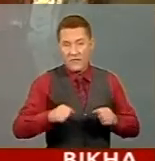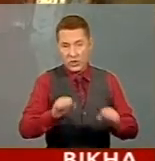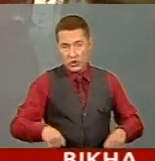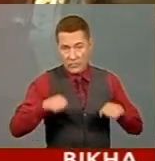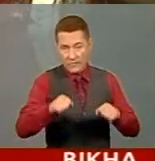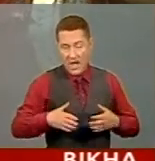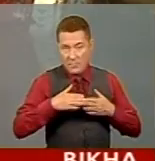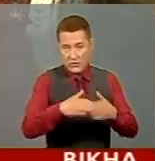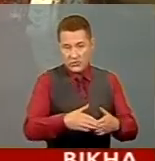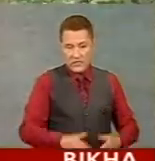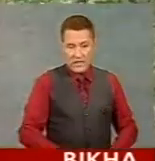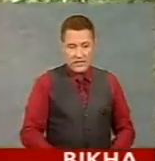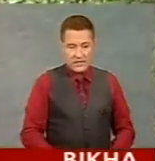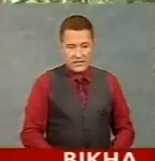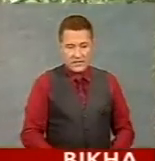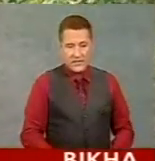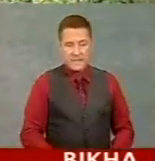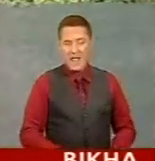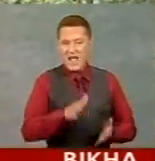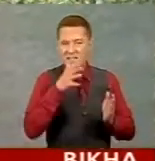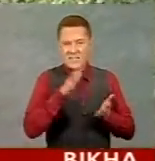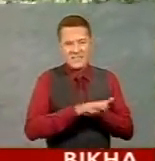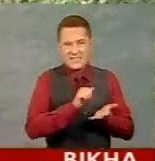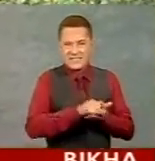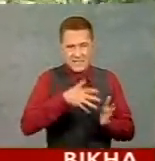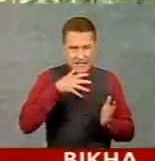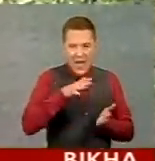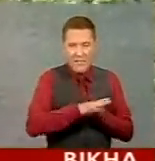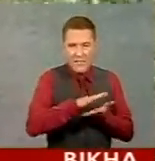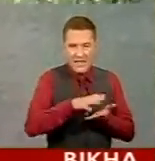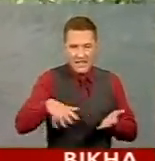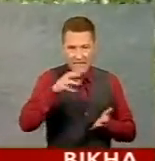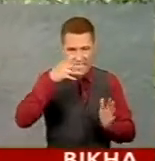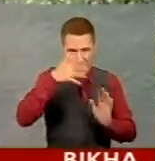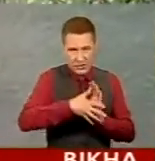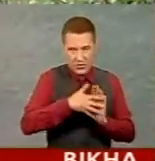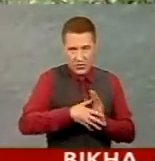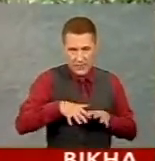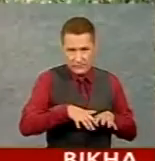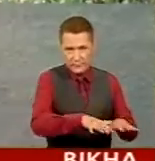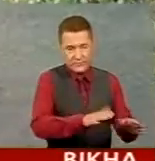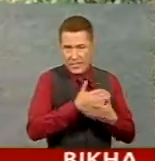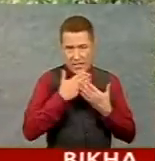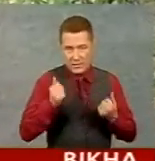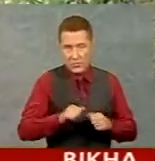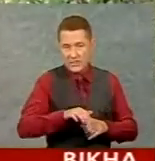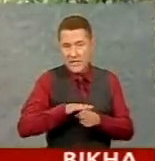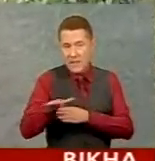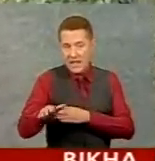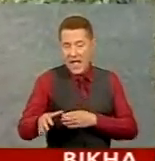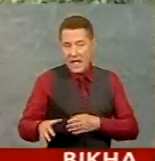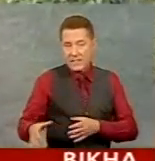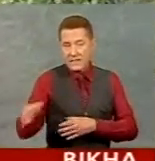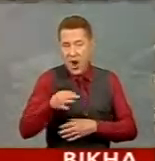та забиті стічні канави. Всі стоки, виходить, з міста, от це все сюди, заповняється от це наше озеро. І мгновенно от